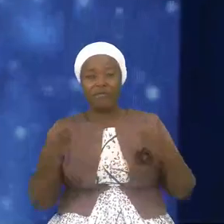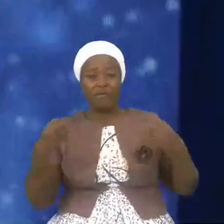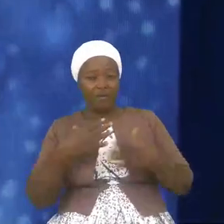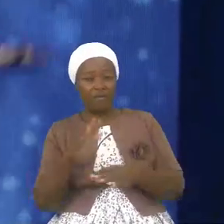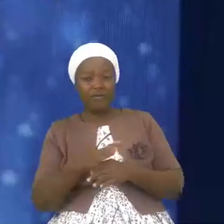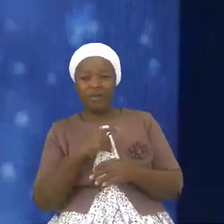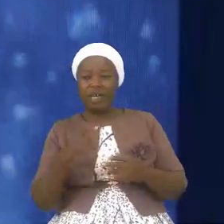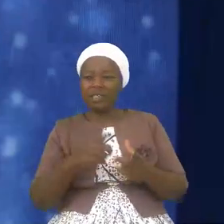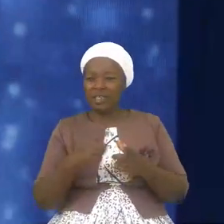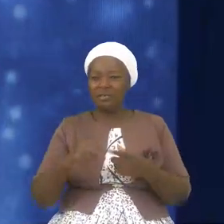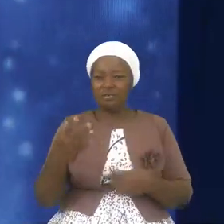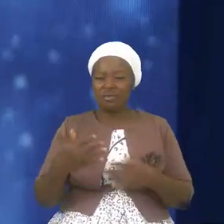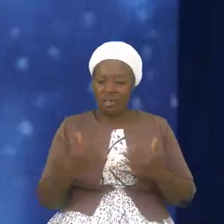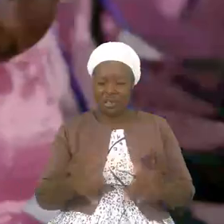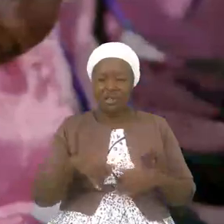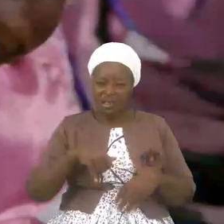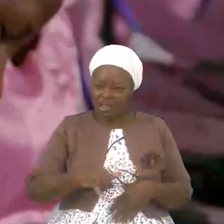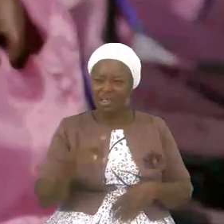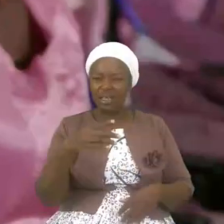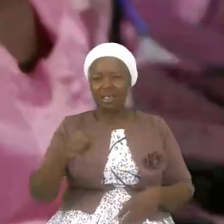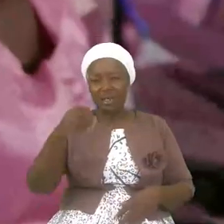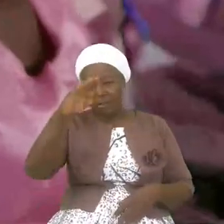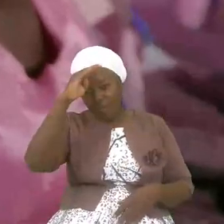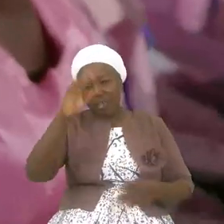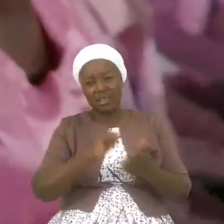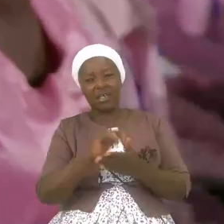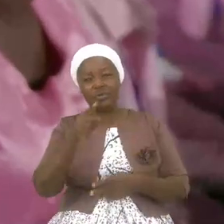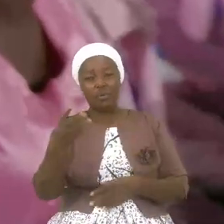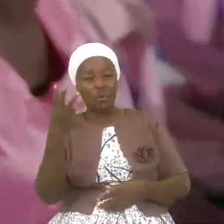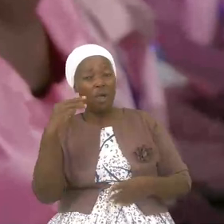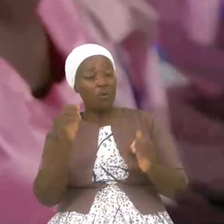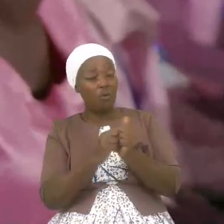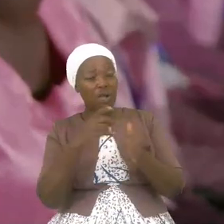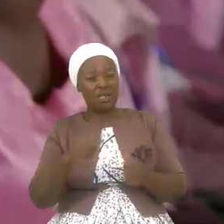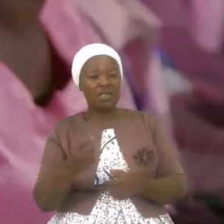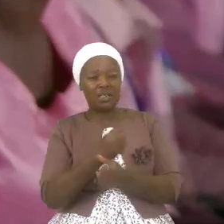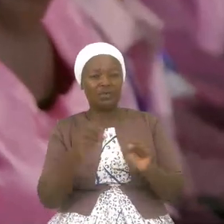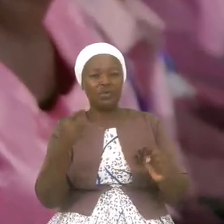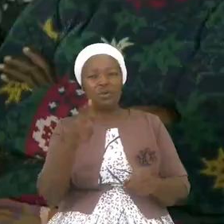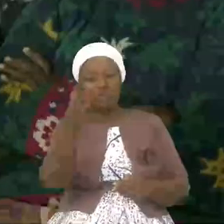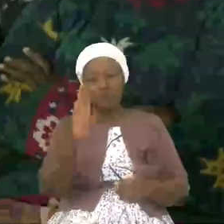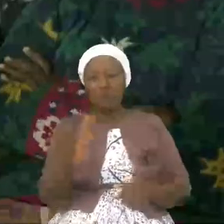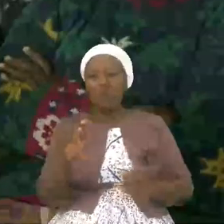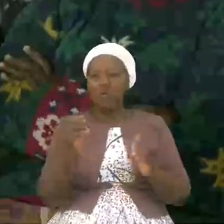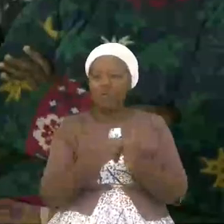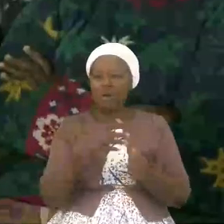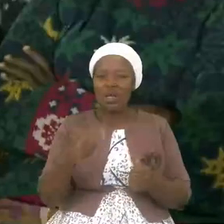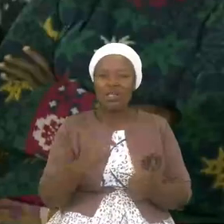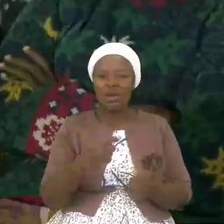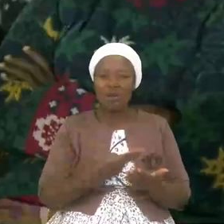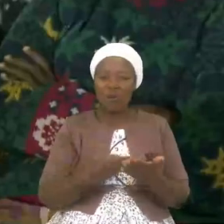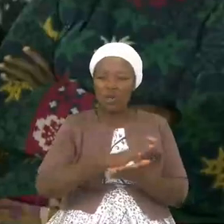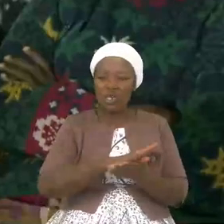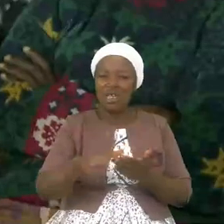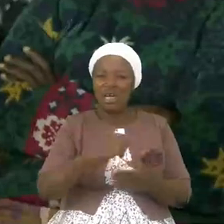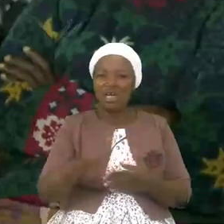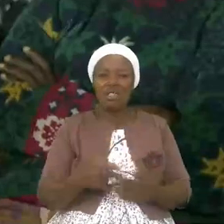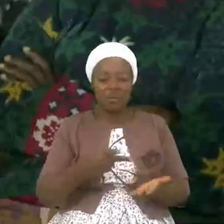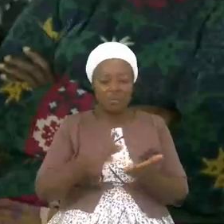tu n'es pas devenu timide. Tu es toujours l'homme que tu étais. Avec le salut de Dieu, avec la sainteté,